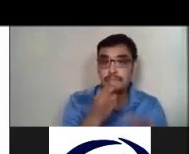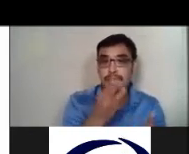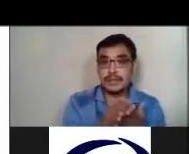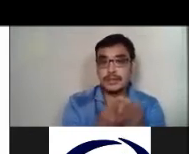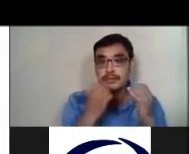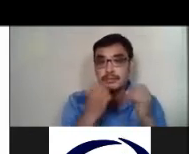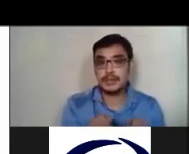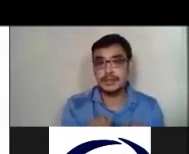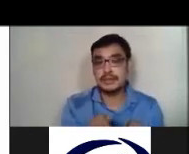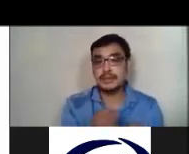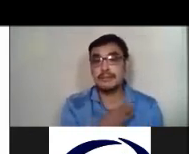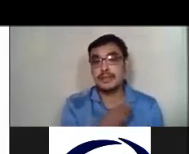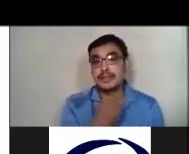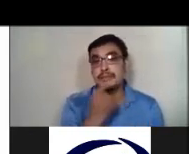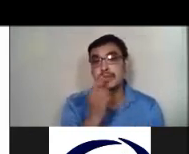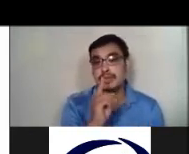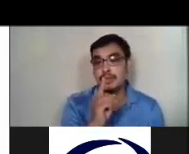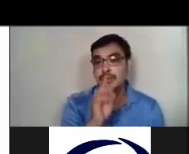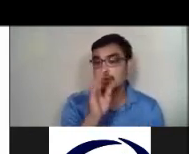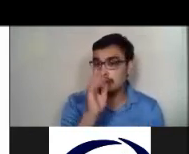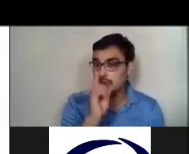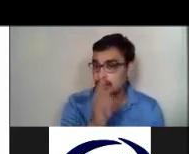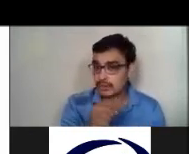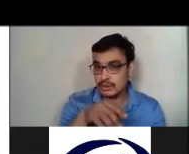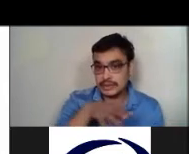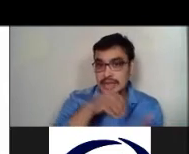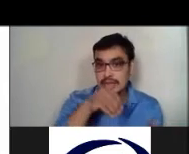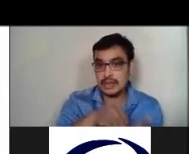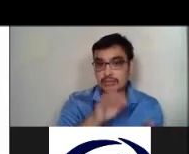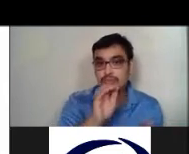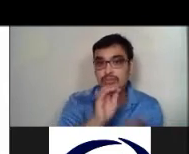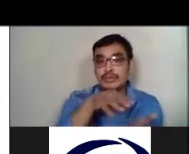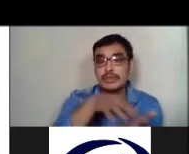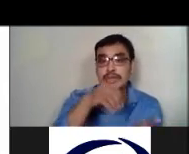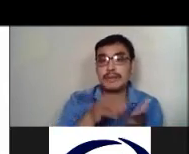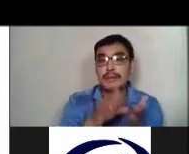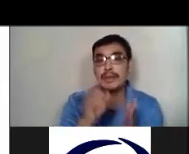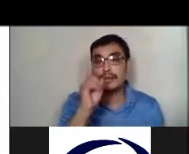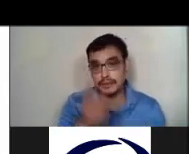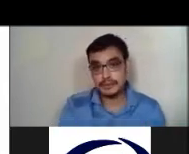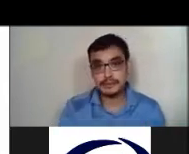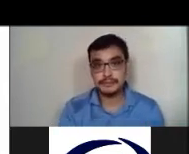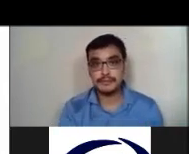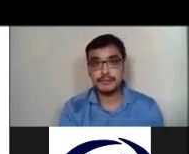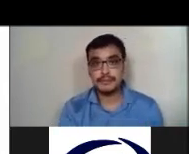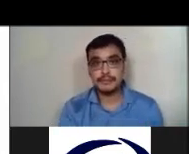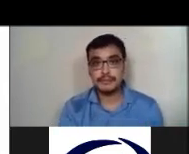भनेर हामीले हेरे होइन, सर्भिस सेन्टरमा भएको केसहरूले हेरे हो. नेक्स्ट स्लाइड.